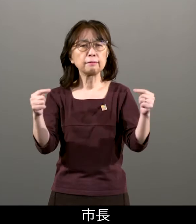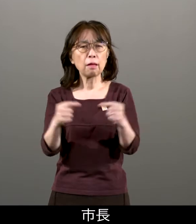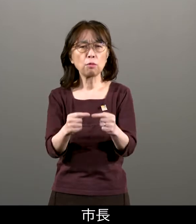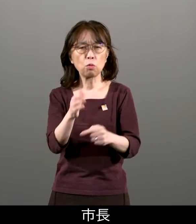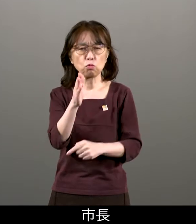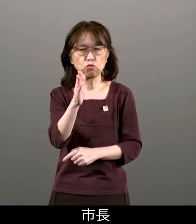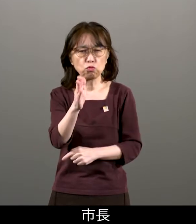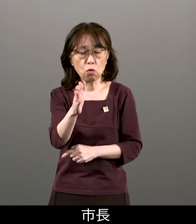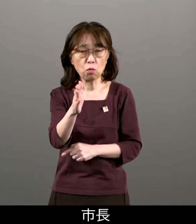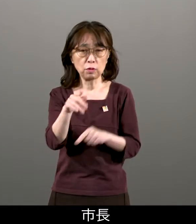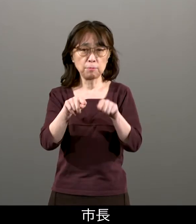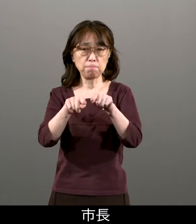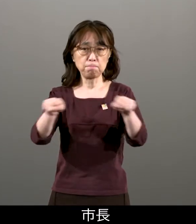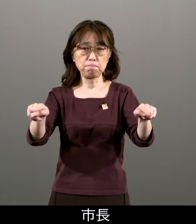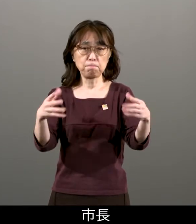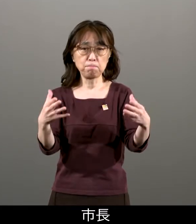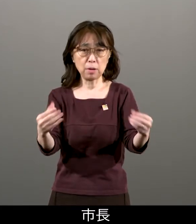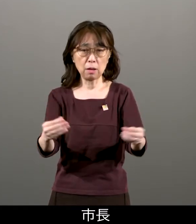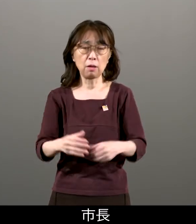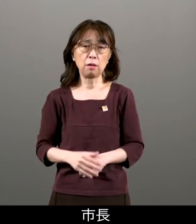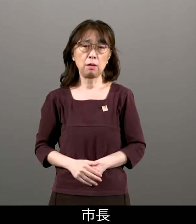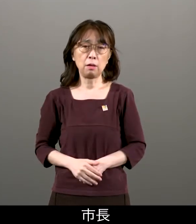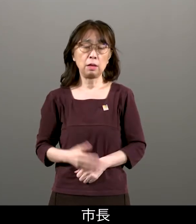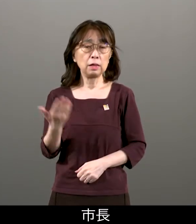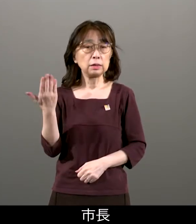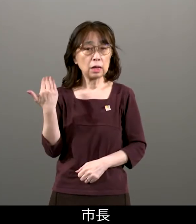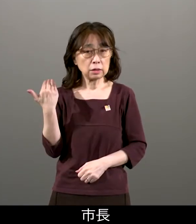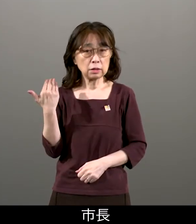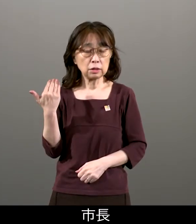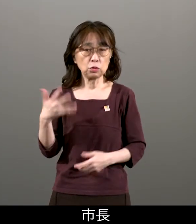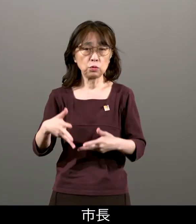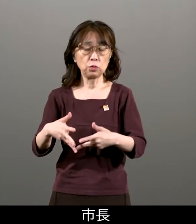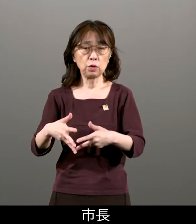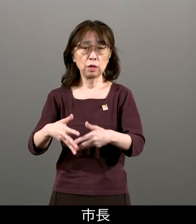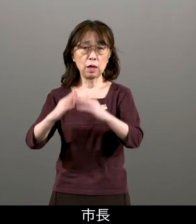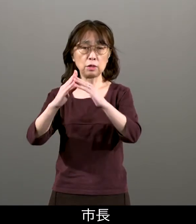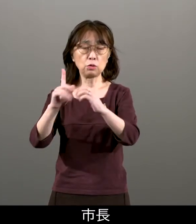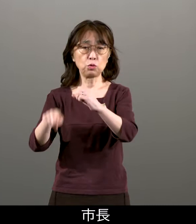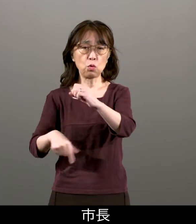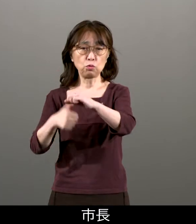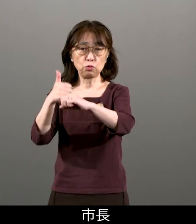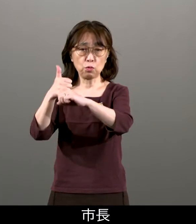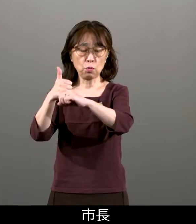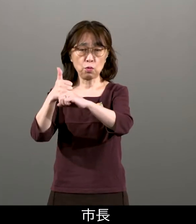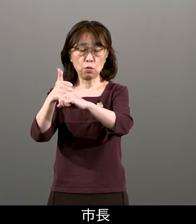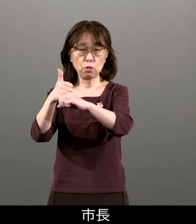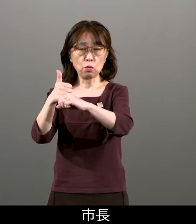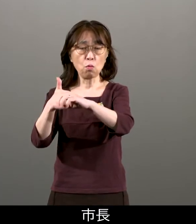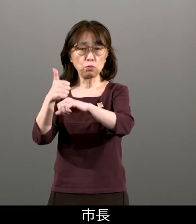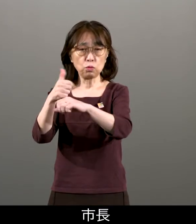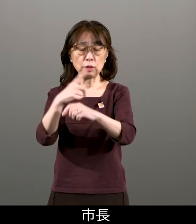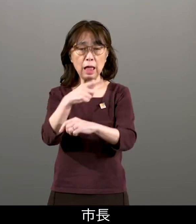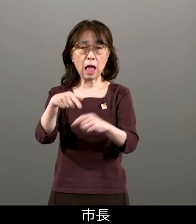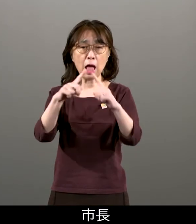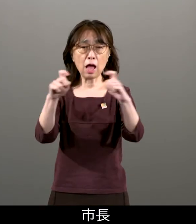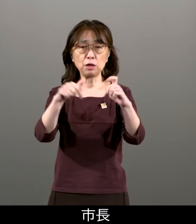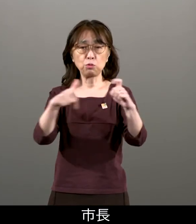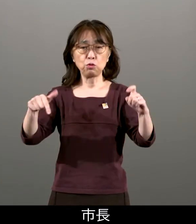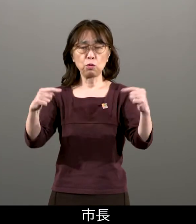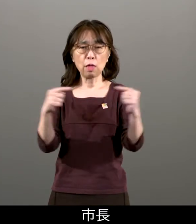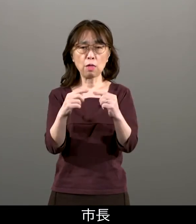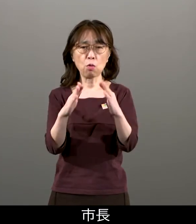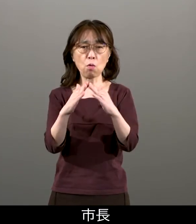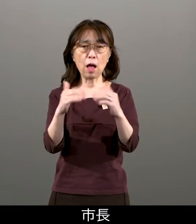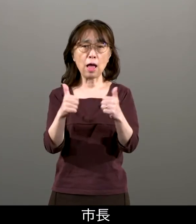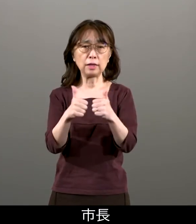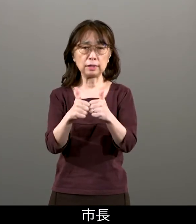をいたしたところでありまして、先日建設局長をトップとする内部検討会議をスタートさせたところ